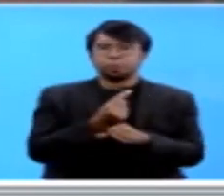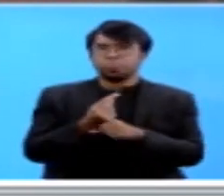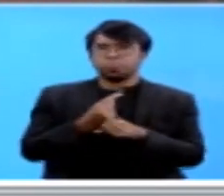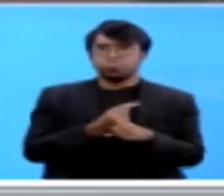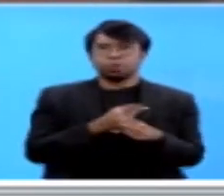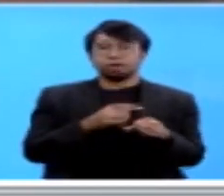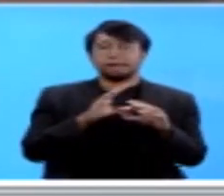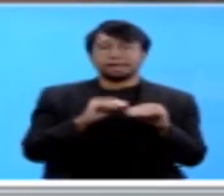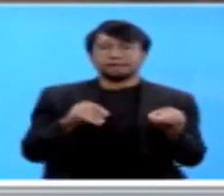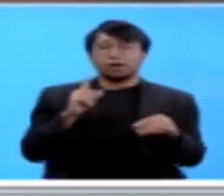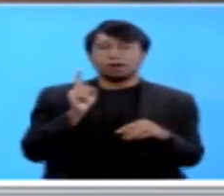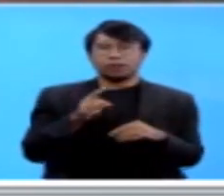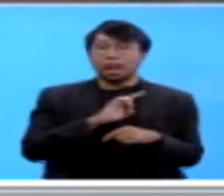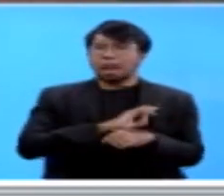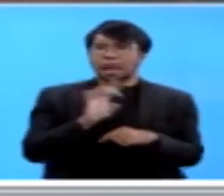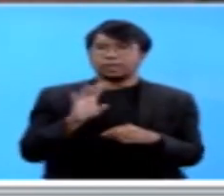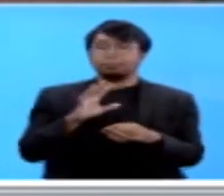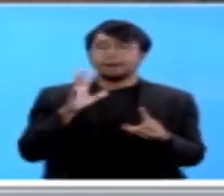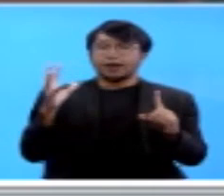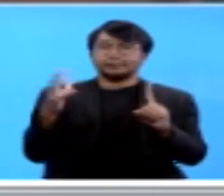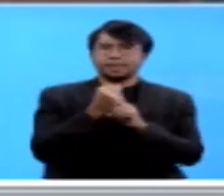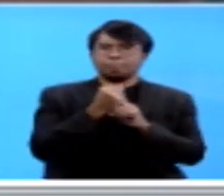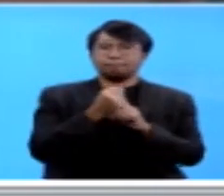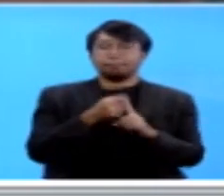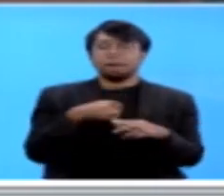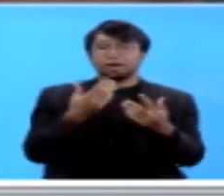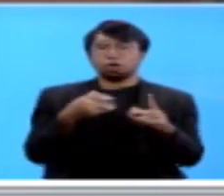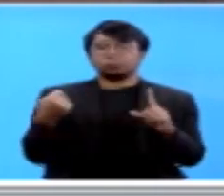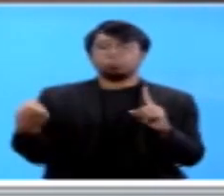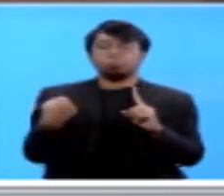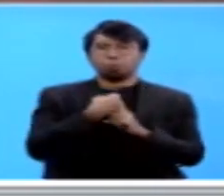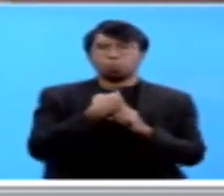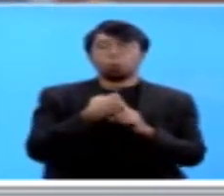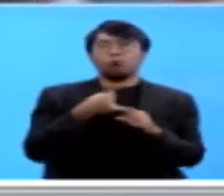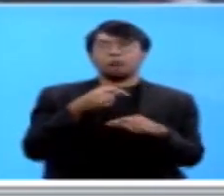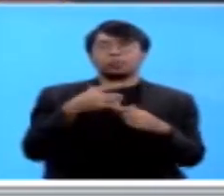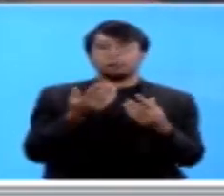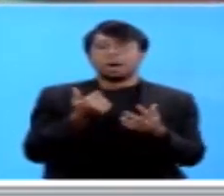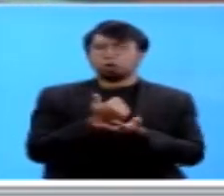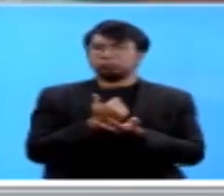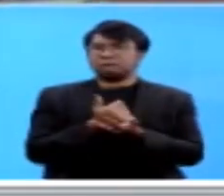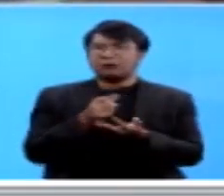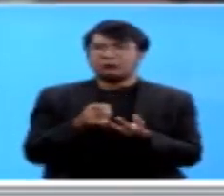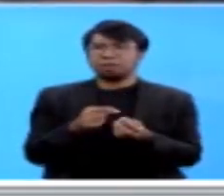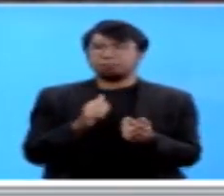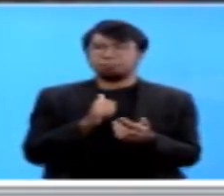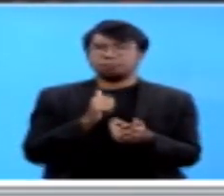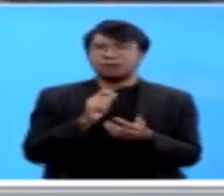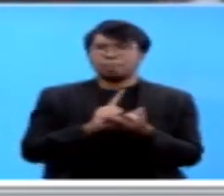tindakan-tindakan ancaman-ancaman maupun tadi ya, serangan-serangan semacam itu, sebenarnya itu bisa dilaporkan.